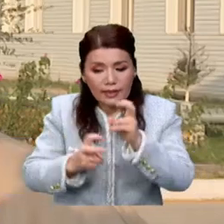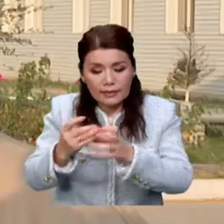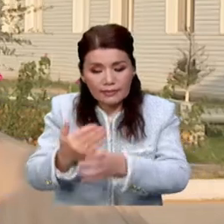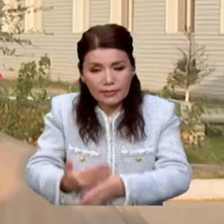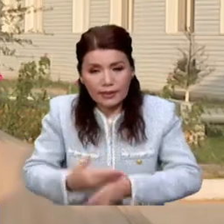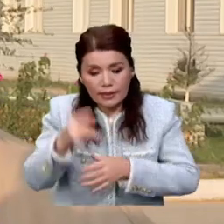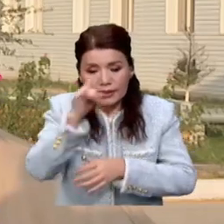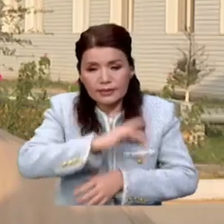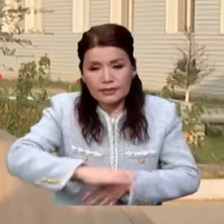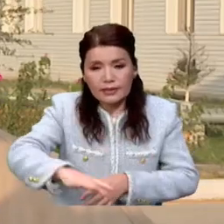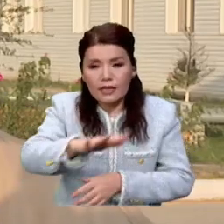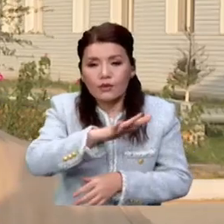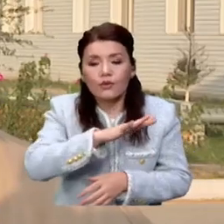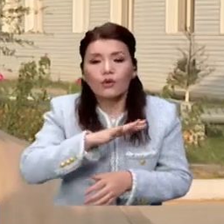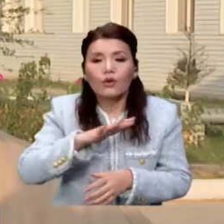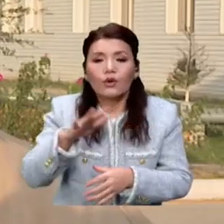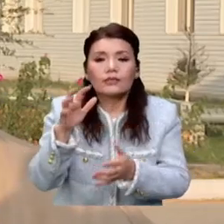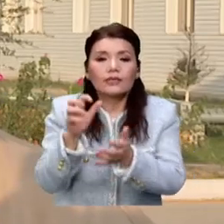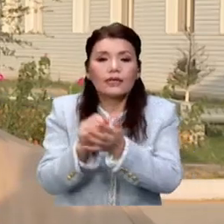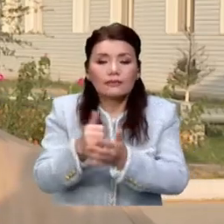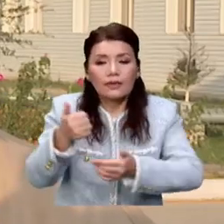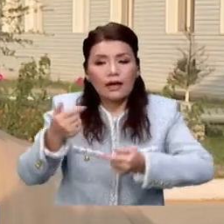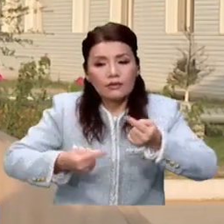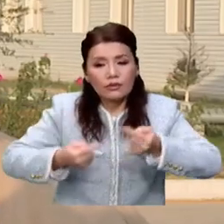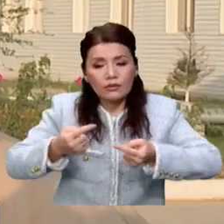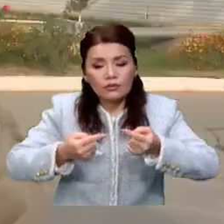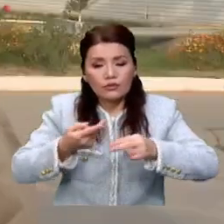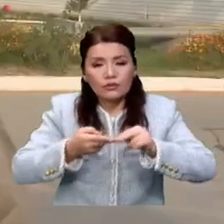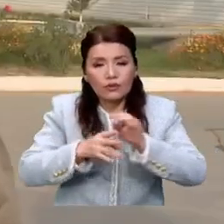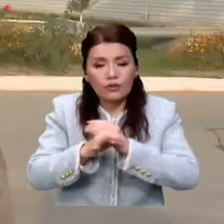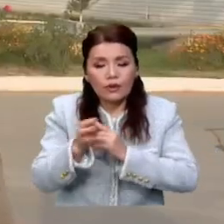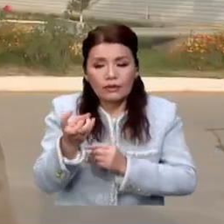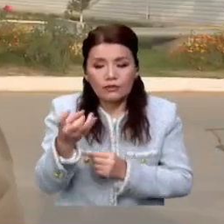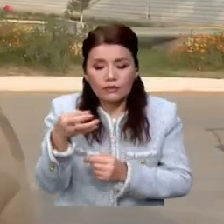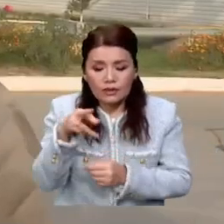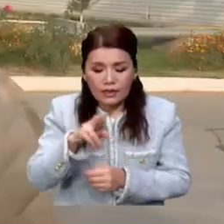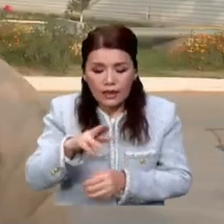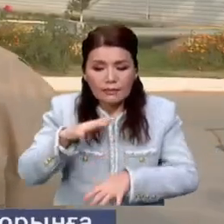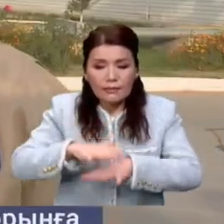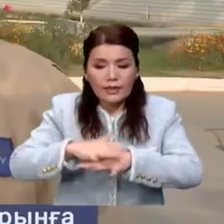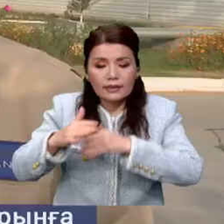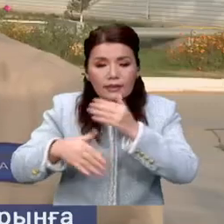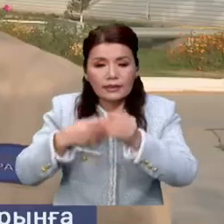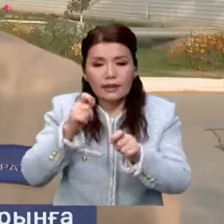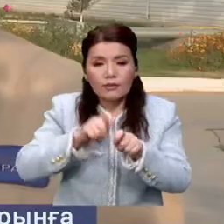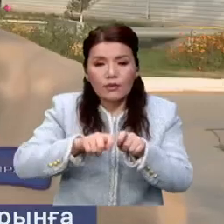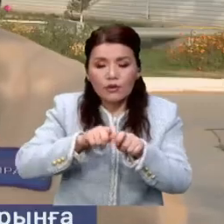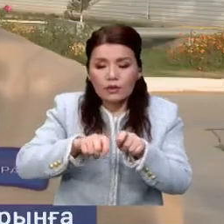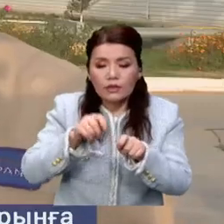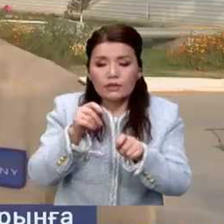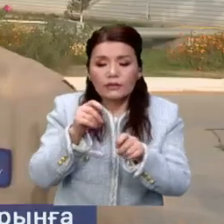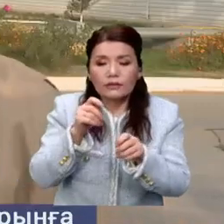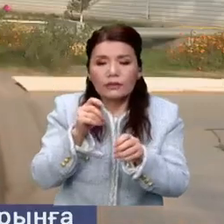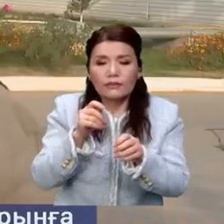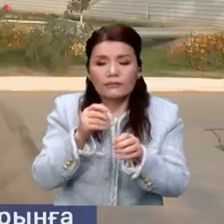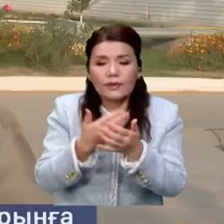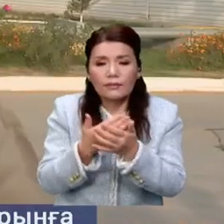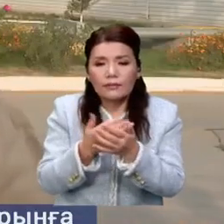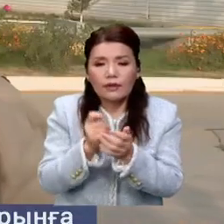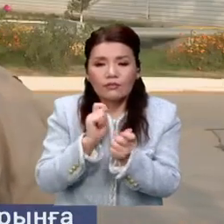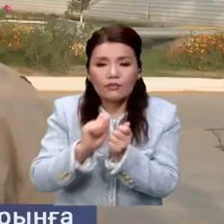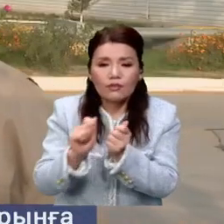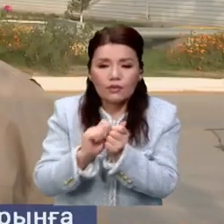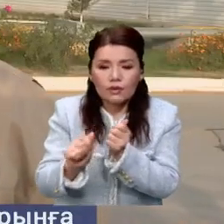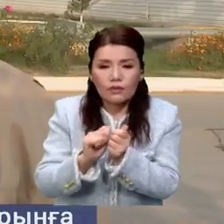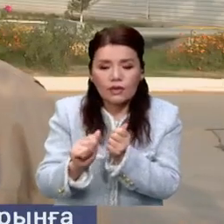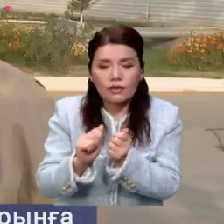помогает Казахстану занять конкурентные позиции. Банк развития профинансировал в 2015 году